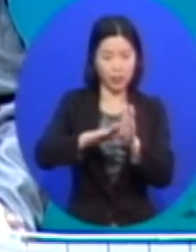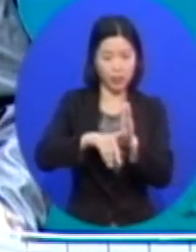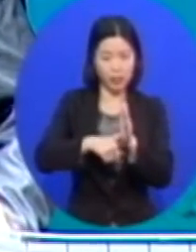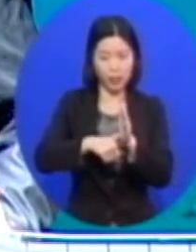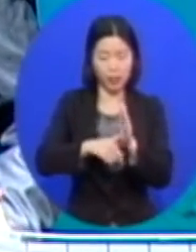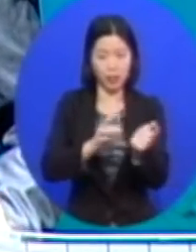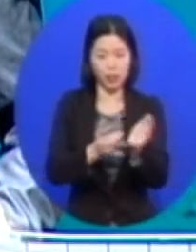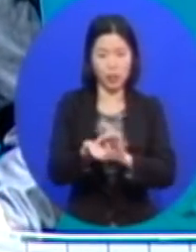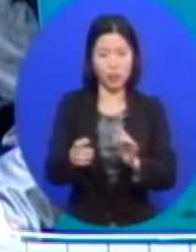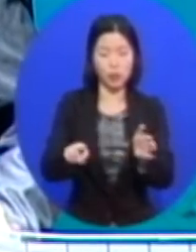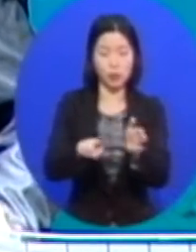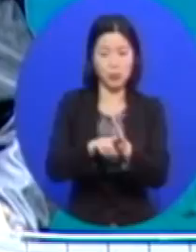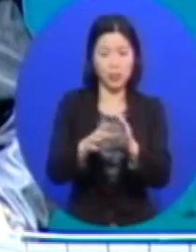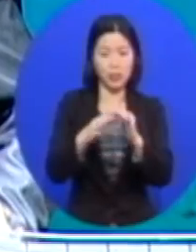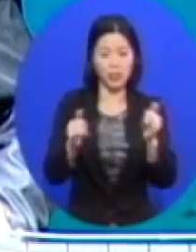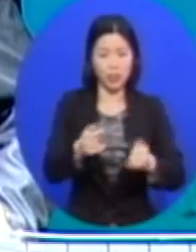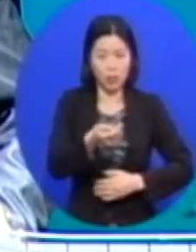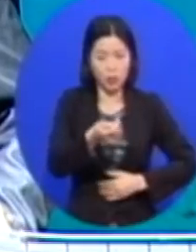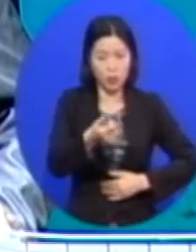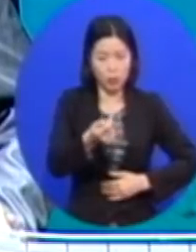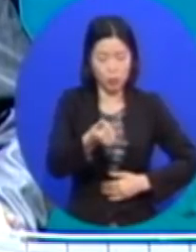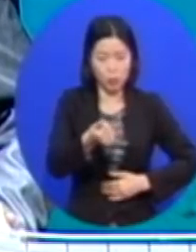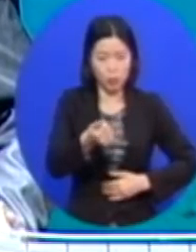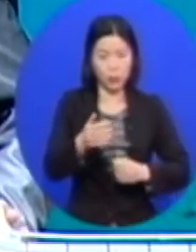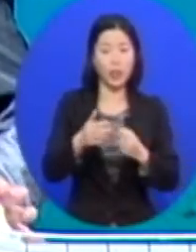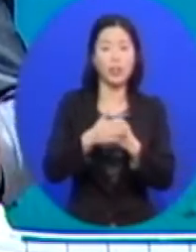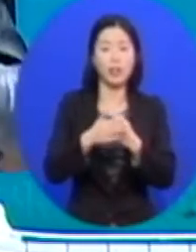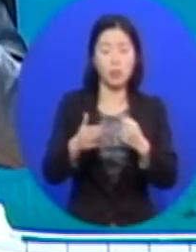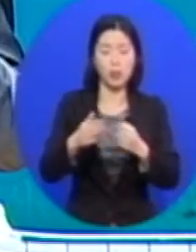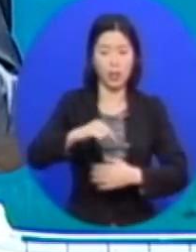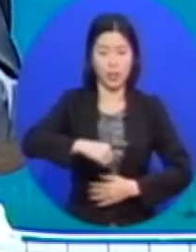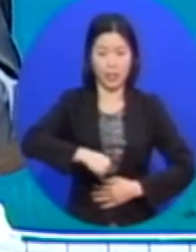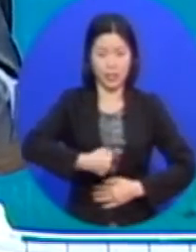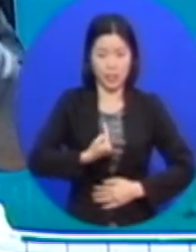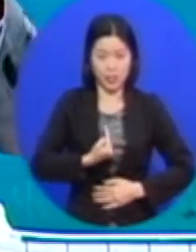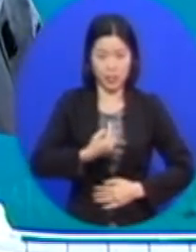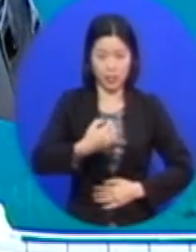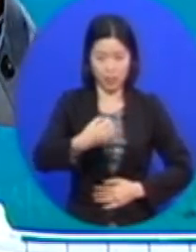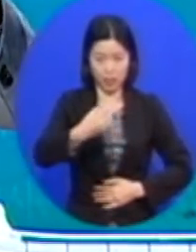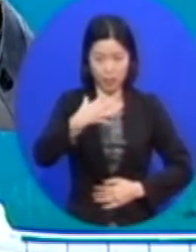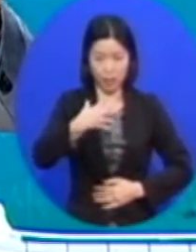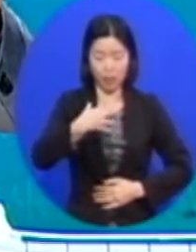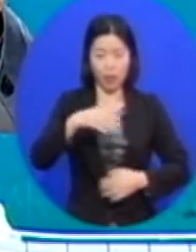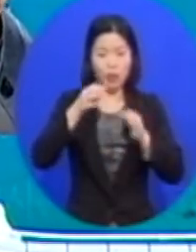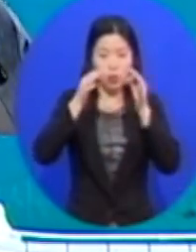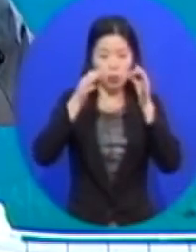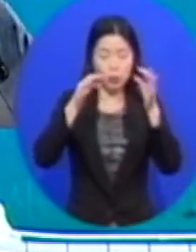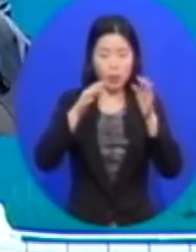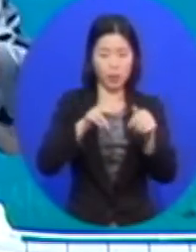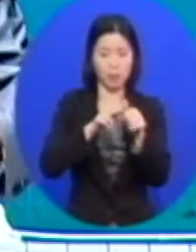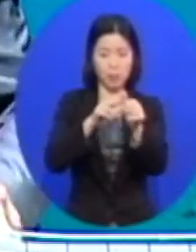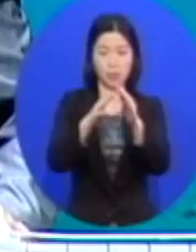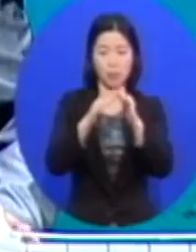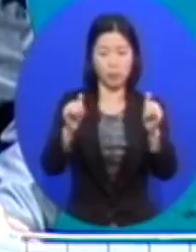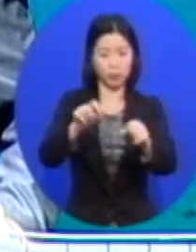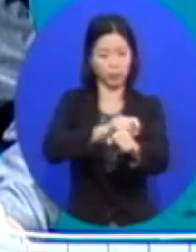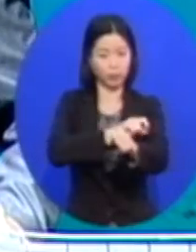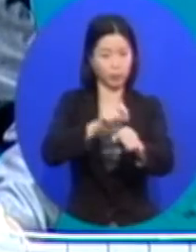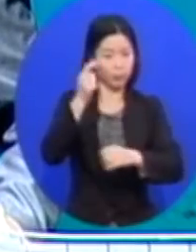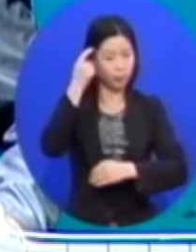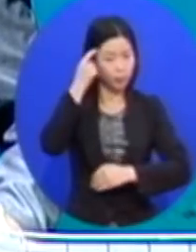희귀하고 아 했기 때문에 아 자기에게 전도를 하는 이 마부가 아주 특별하게 생각이